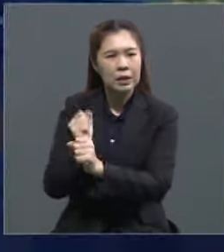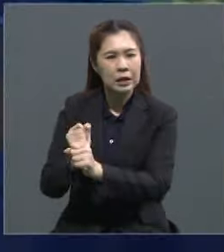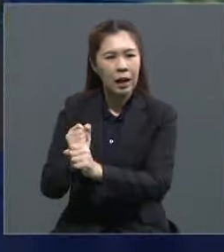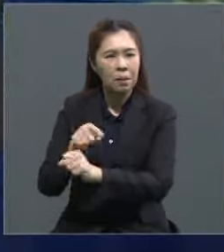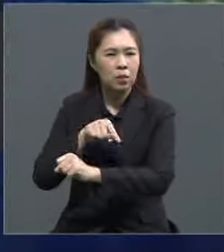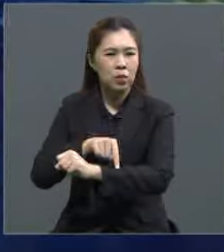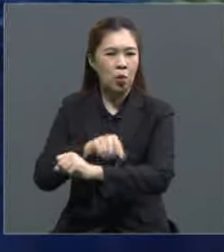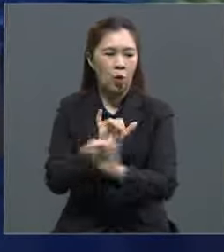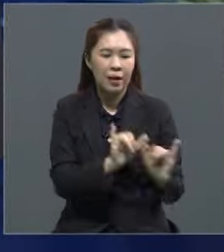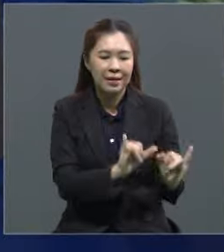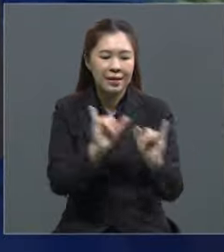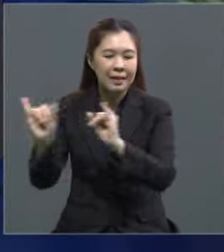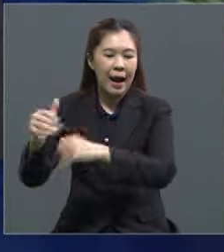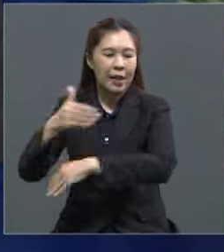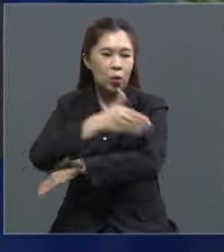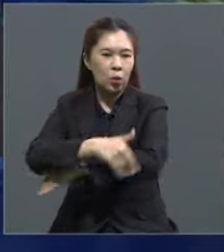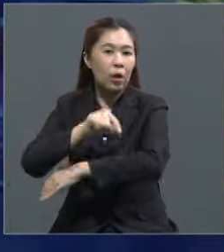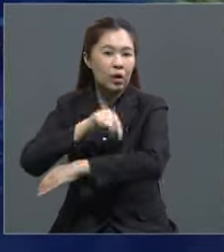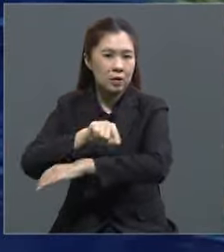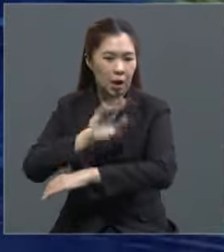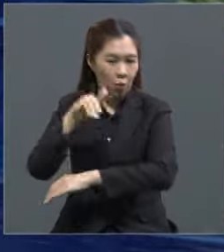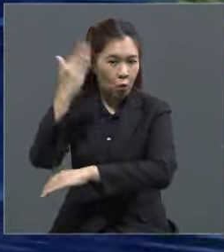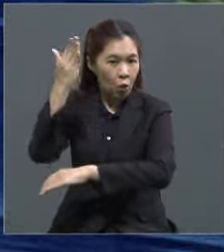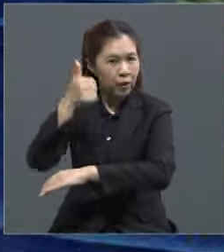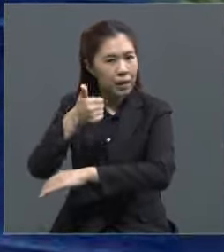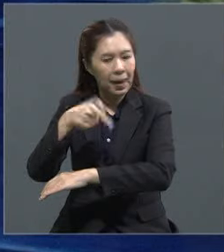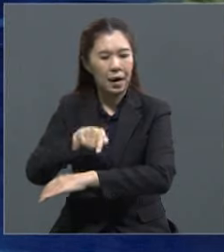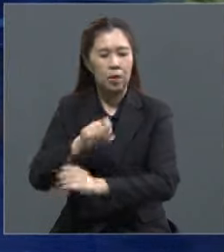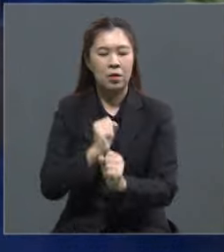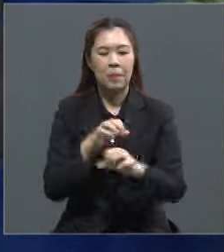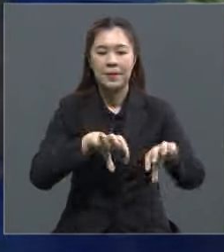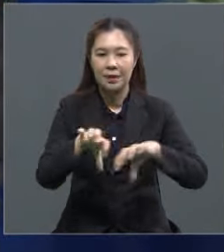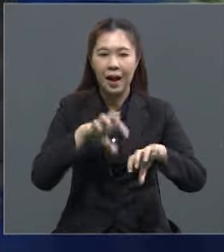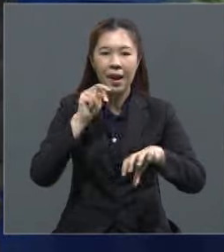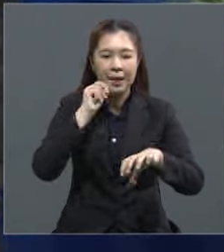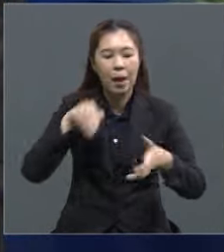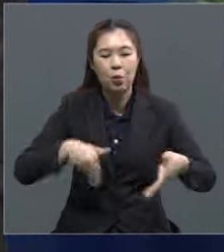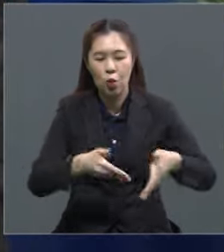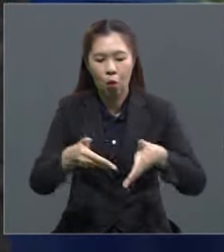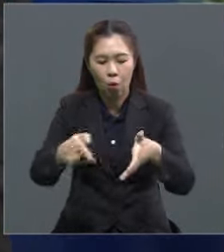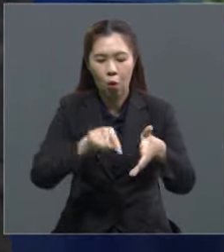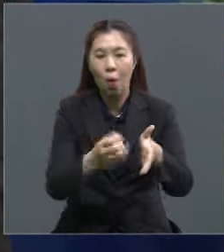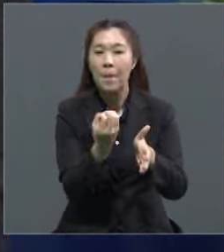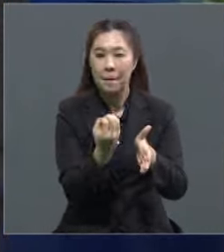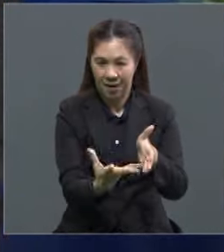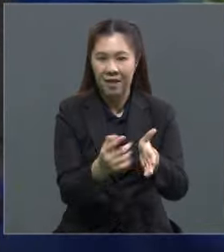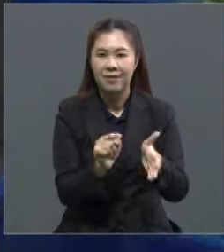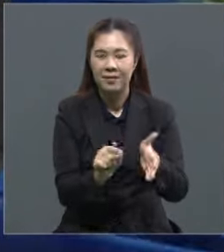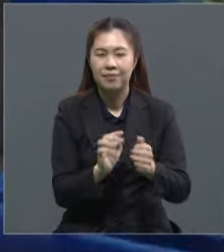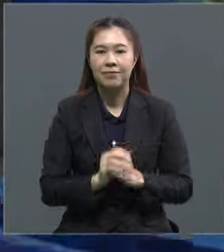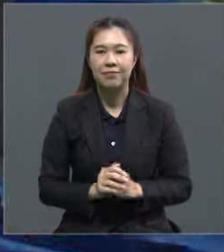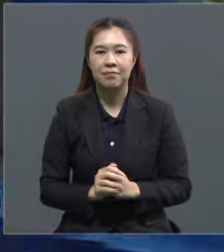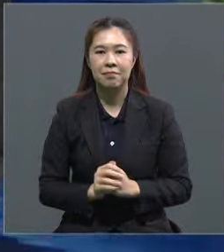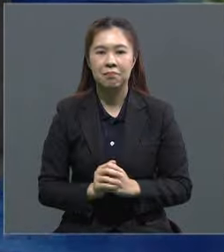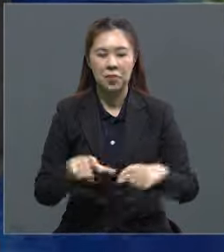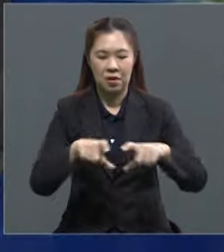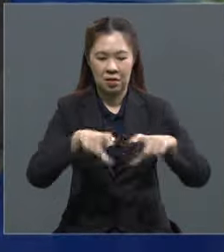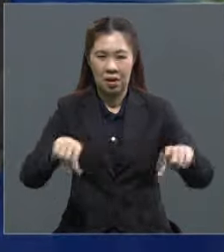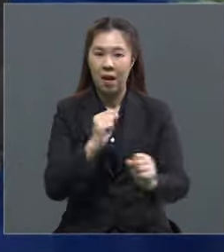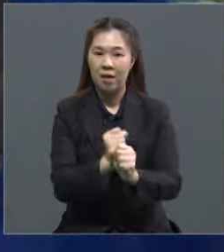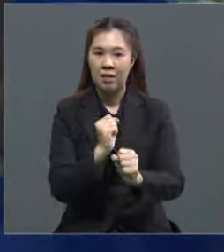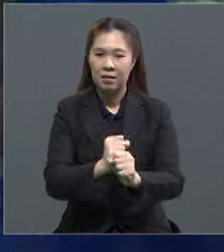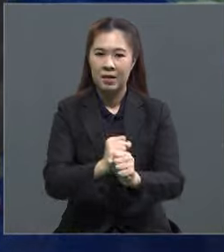รื้อย้ายหรือถอนตรงนี้ก่อนได้มยเพราะว่าเราจะได้ผันน้ำในส่วนของคลองยมนาได้มากขึ้นก็ซื้อถอนทันทีครับก็